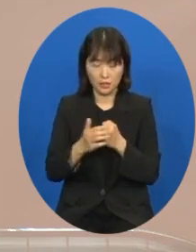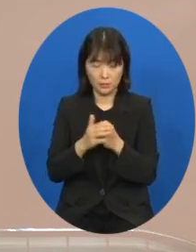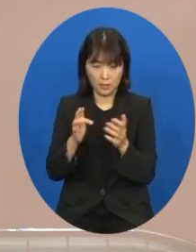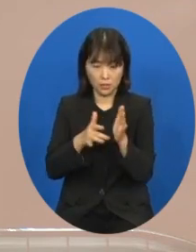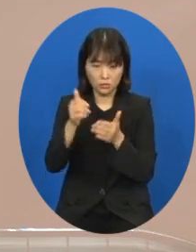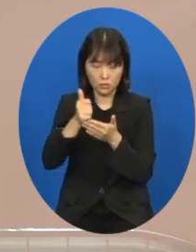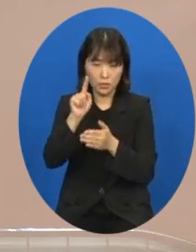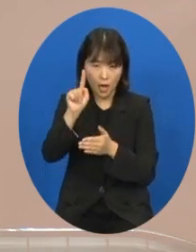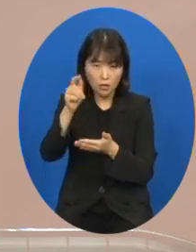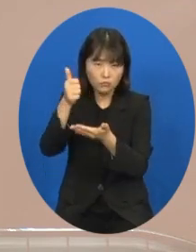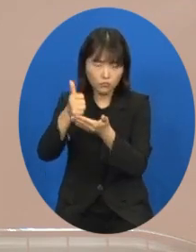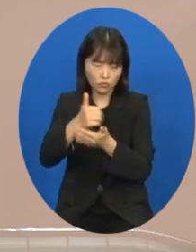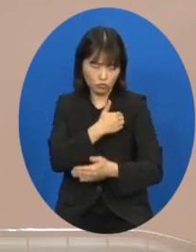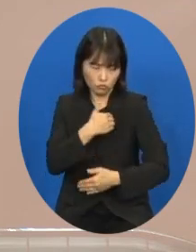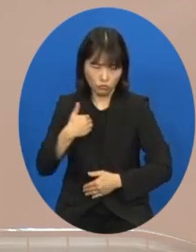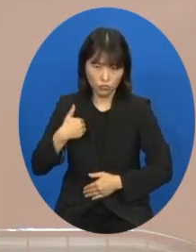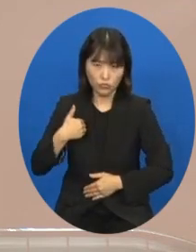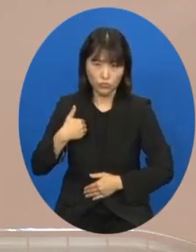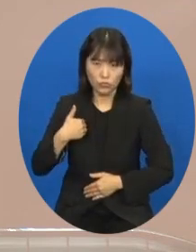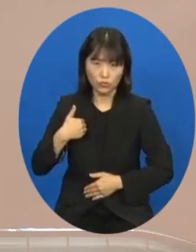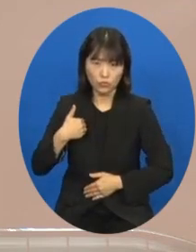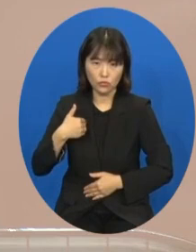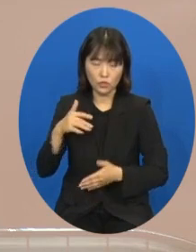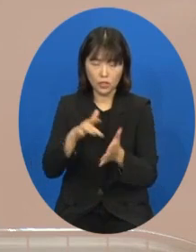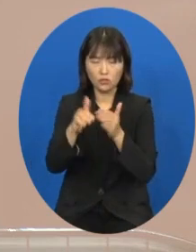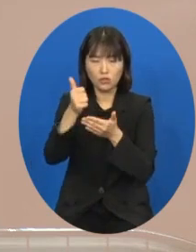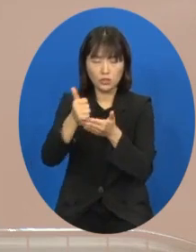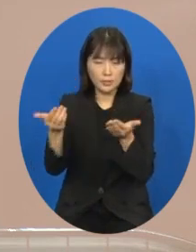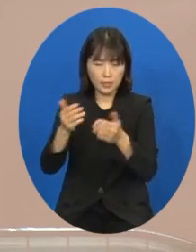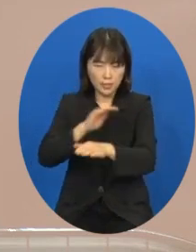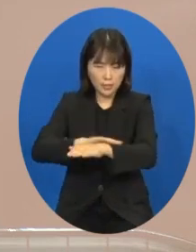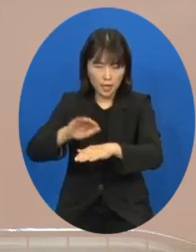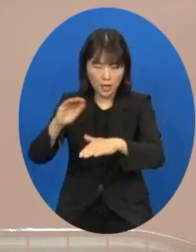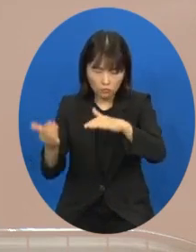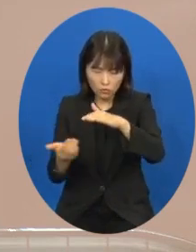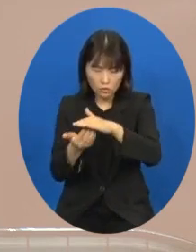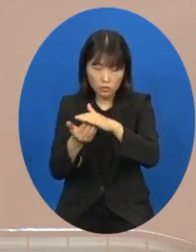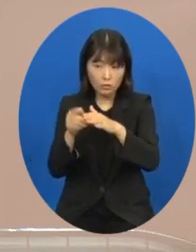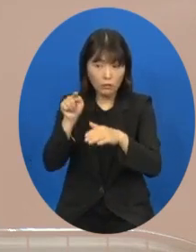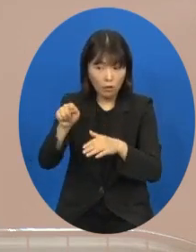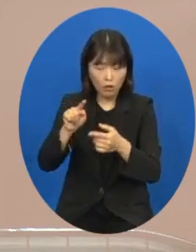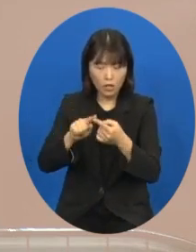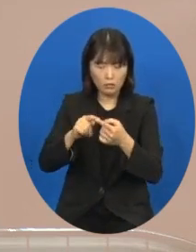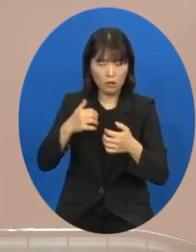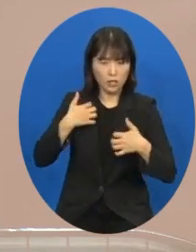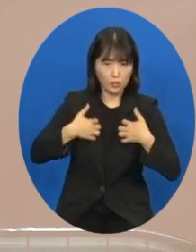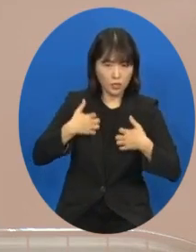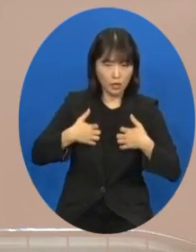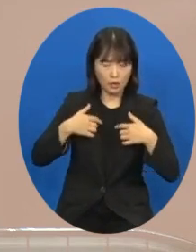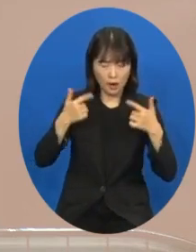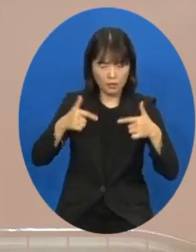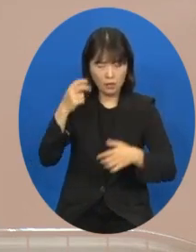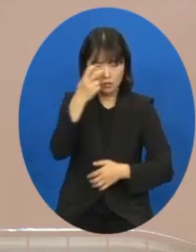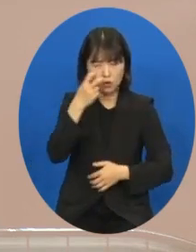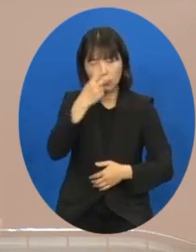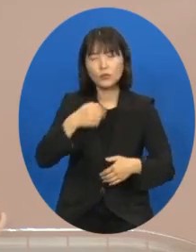한 분이면 충분하냐? 예수님의 일이 잘 되는 것이 기쁘냐? 항상 점검하고 살라는